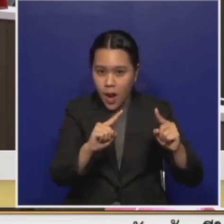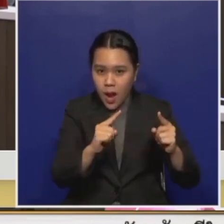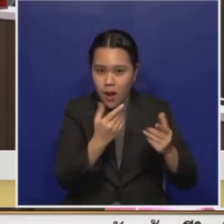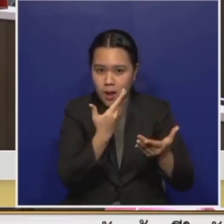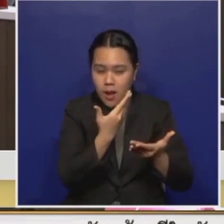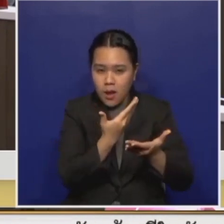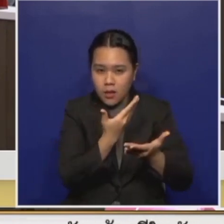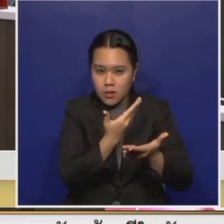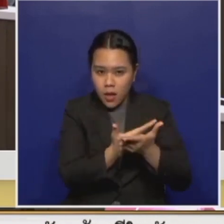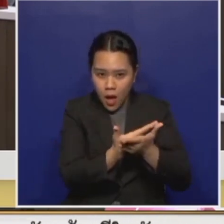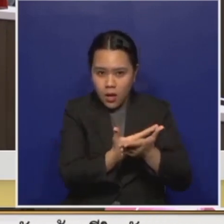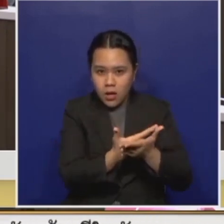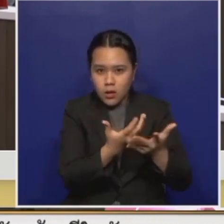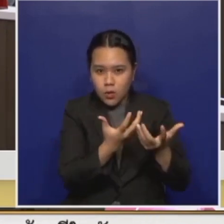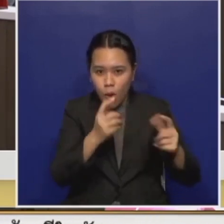จนกระจาย